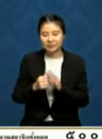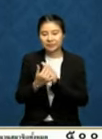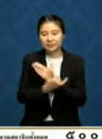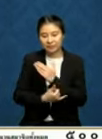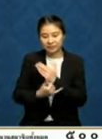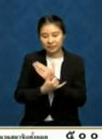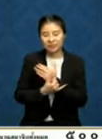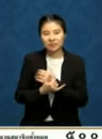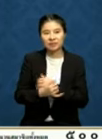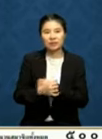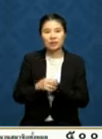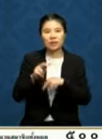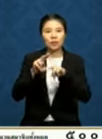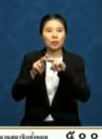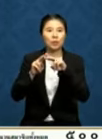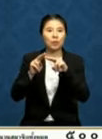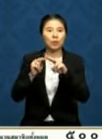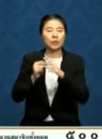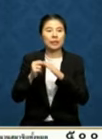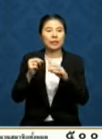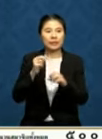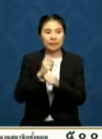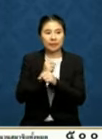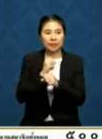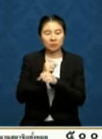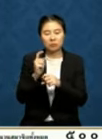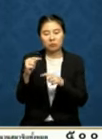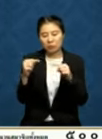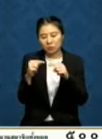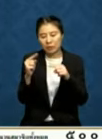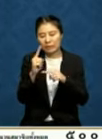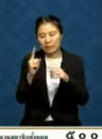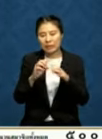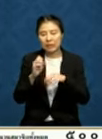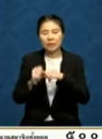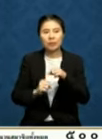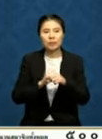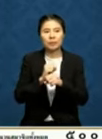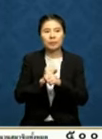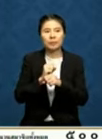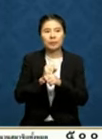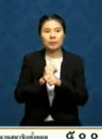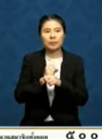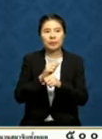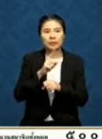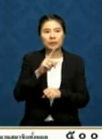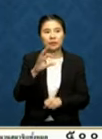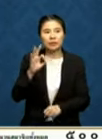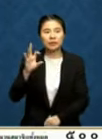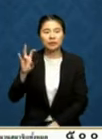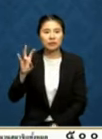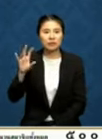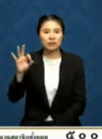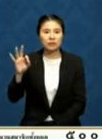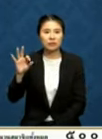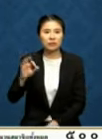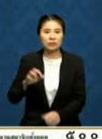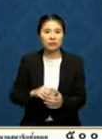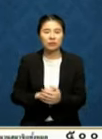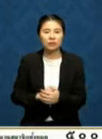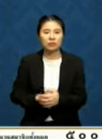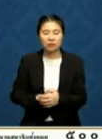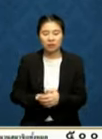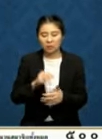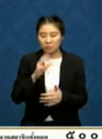ะคะได้มีการลงโทษทางร่างกายเด็กทุกกรณีตั้งแต่ปี1979นะคะนี่ตั้งแต่สงครามเย็นนะคะผล